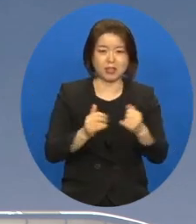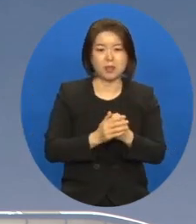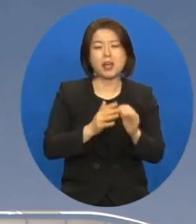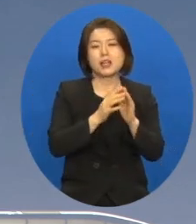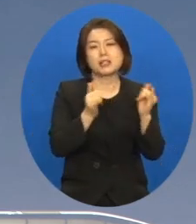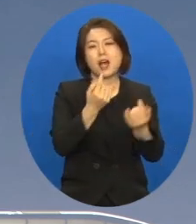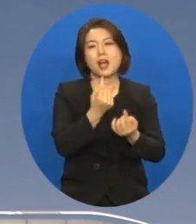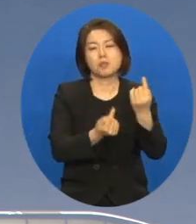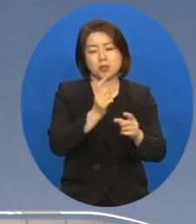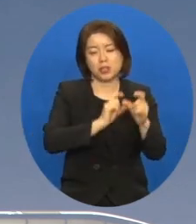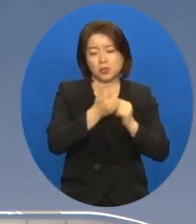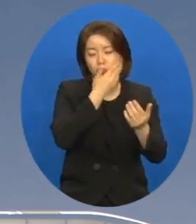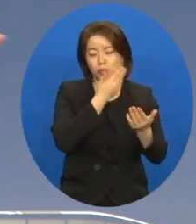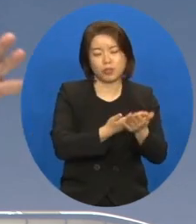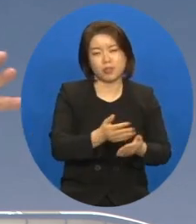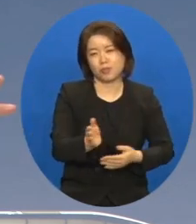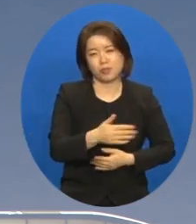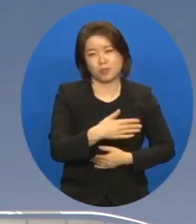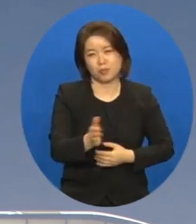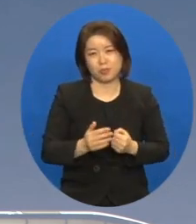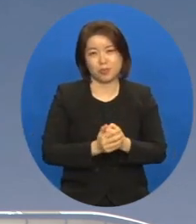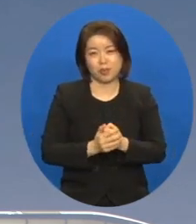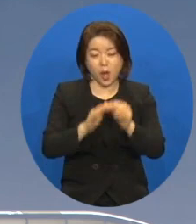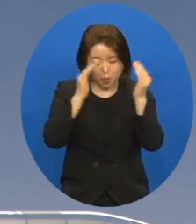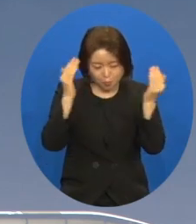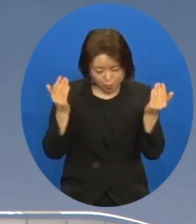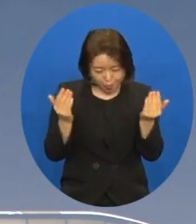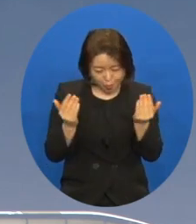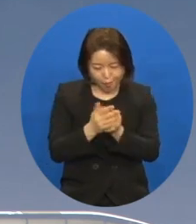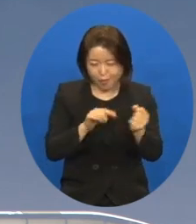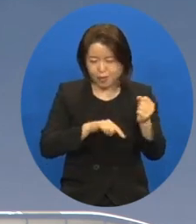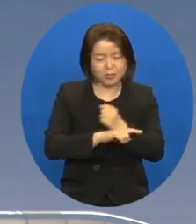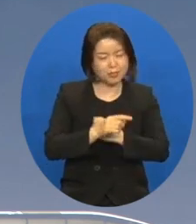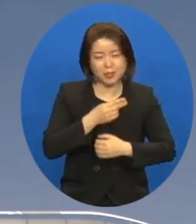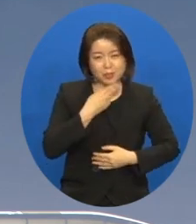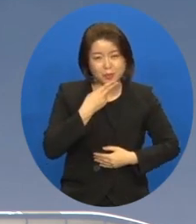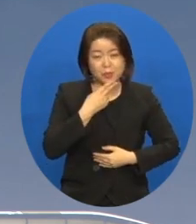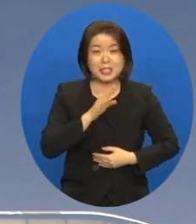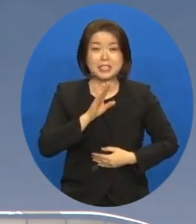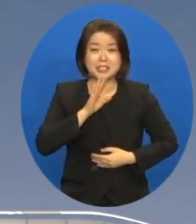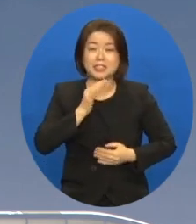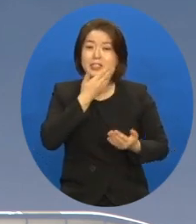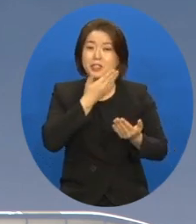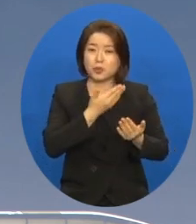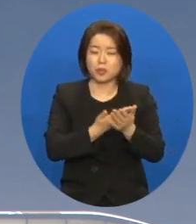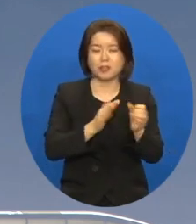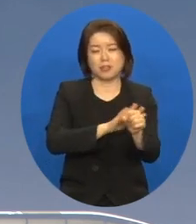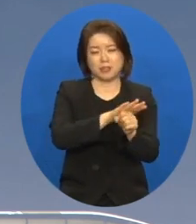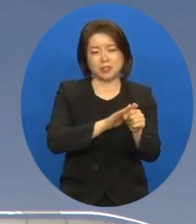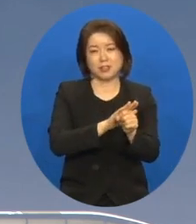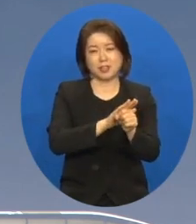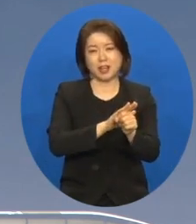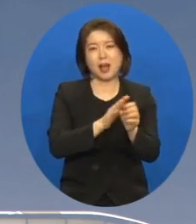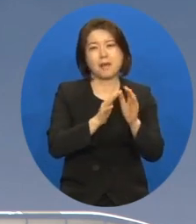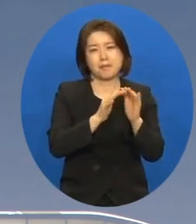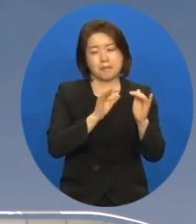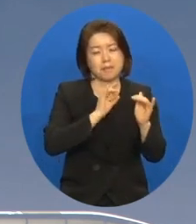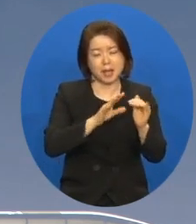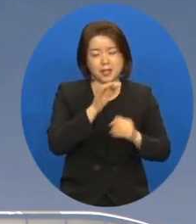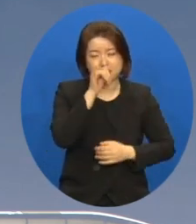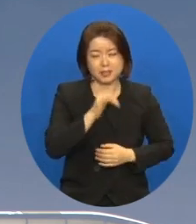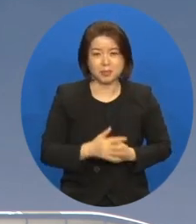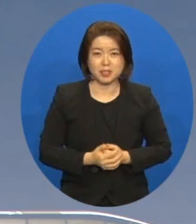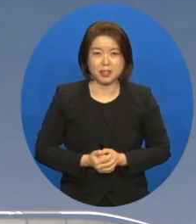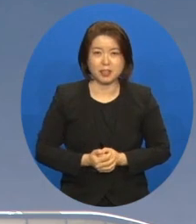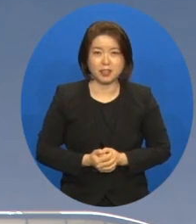없습니다. 모든 것이 다 의미가 없고 진짜 귀한 건 사랑밖에 없는 거예요. 여러분은 정말